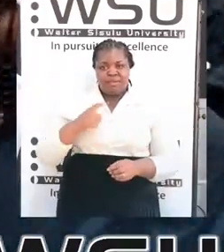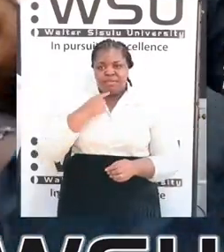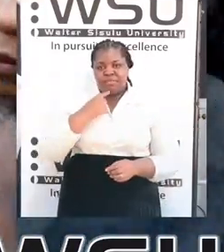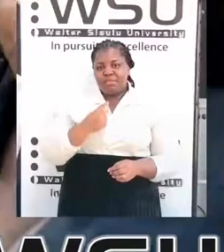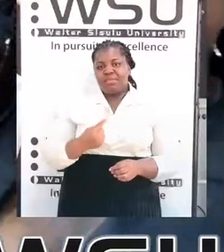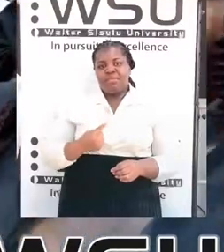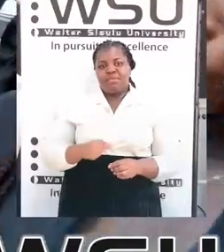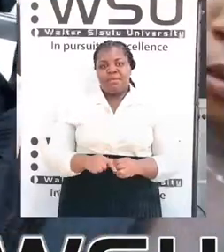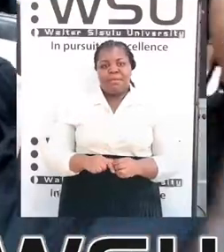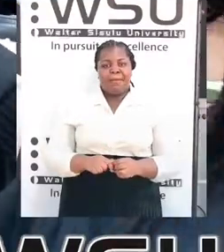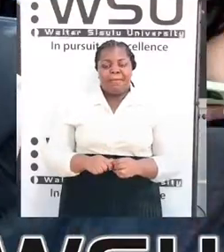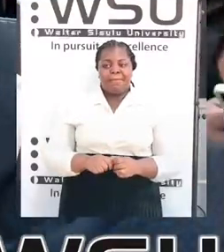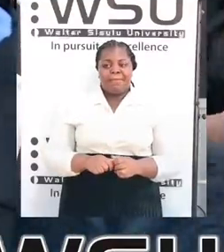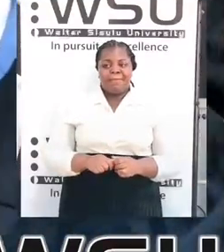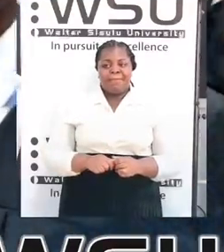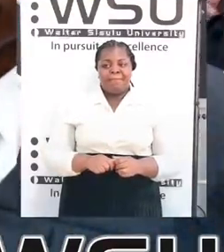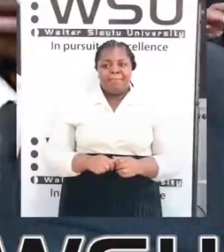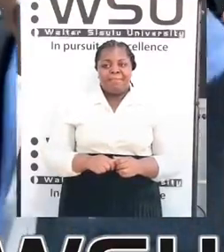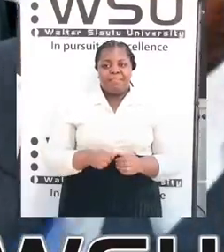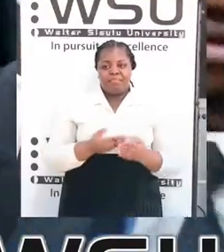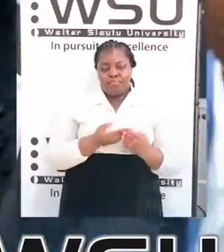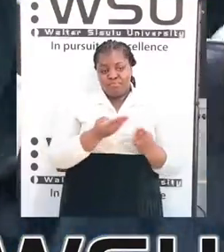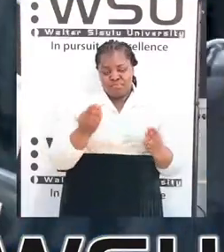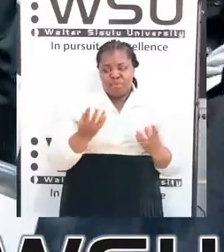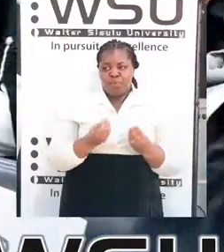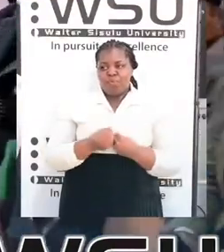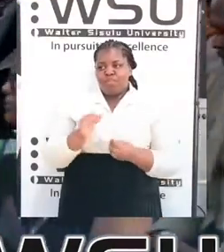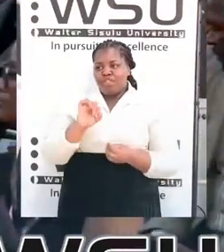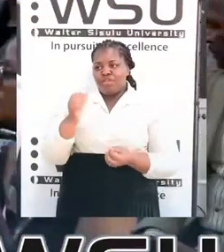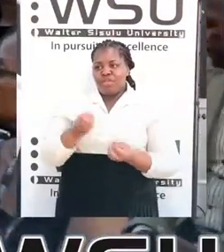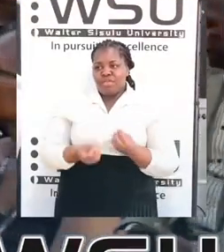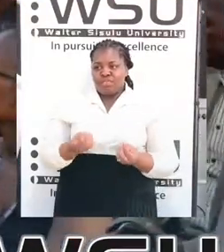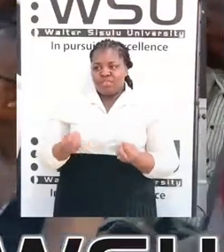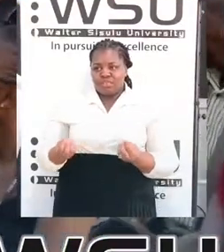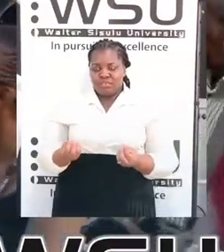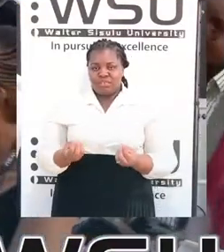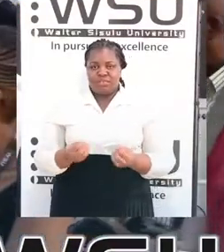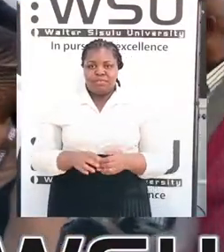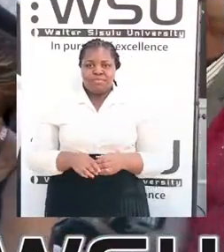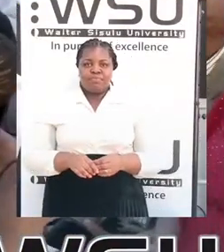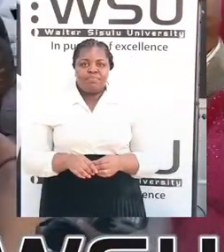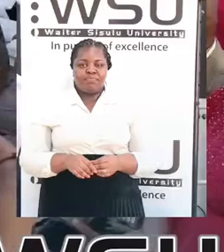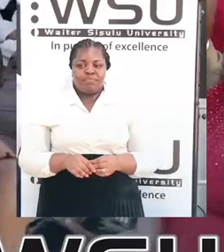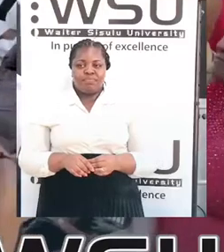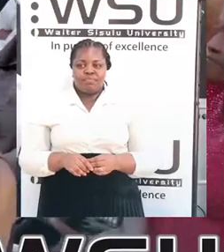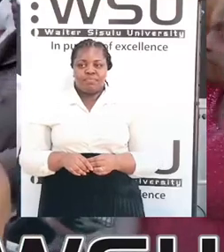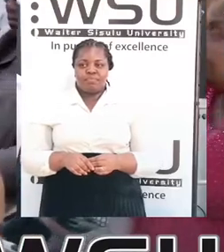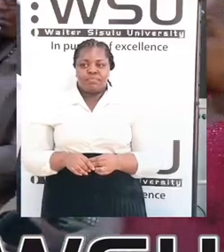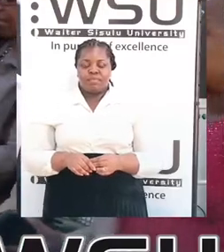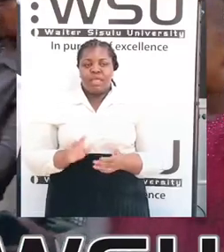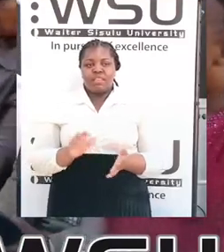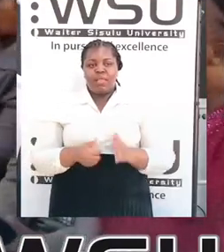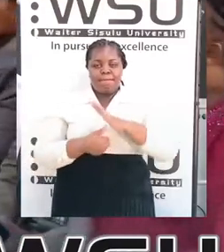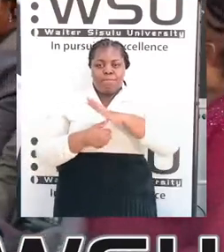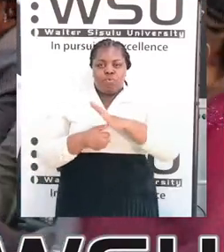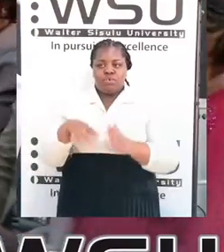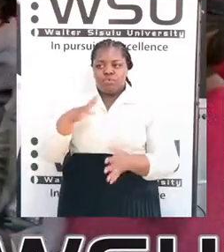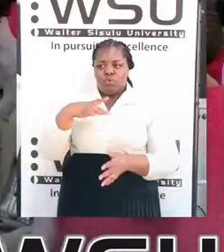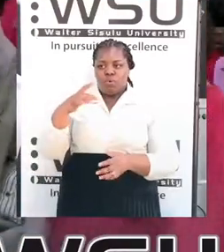ukuthi kuni nabantwana benu umoya obalulekileyo